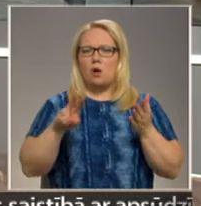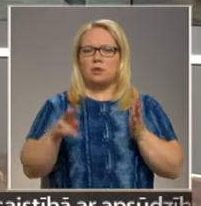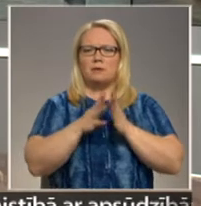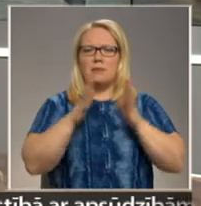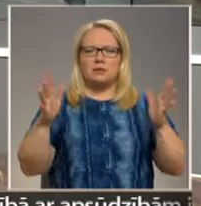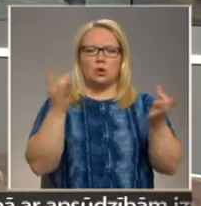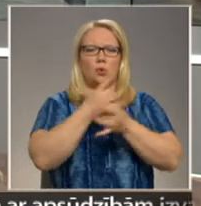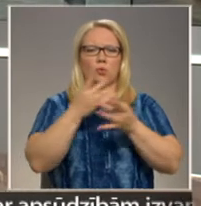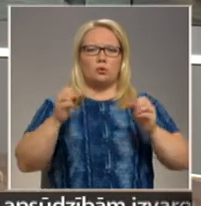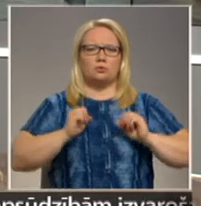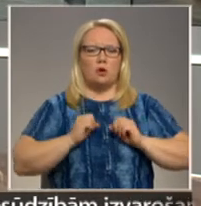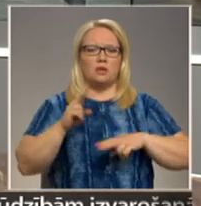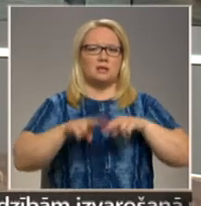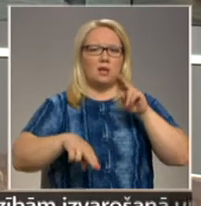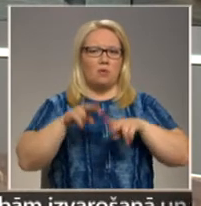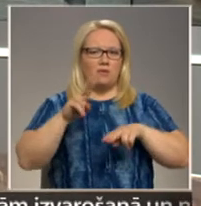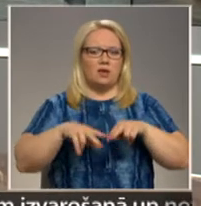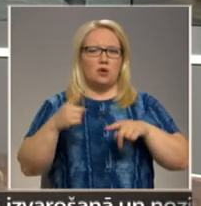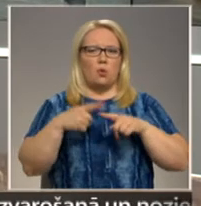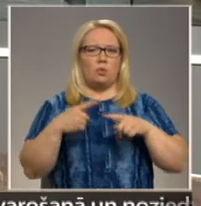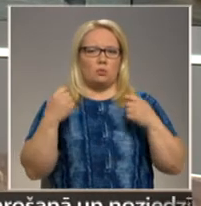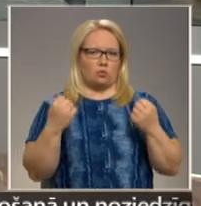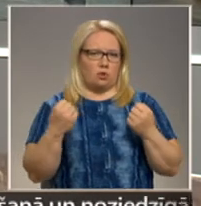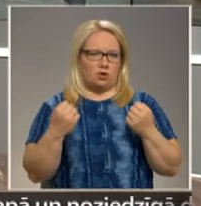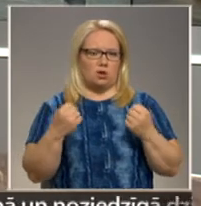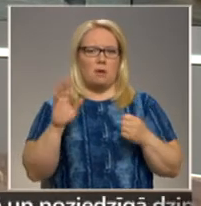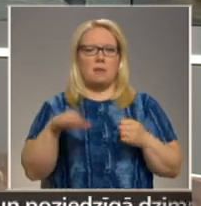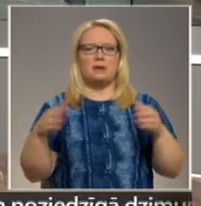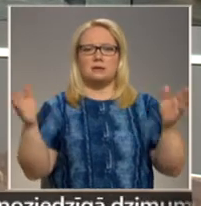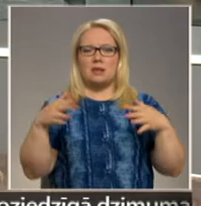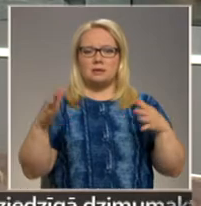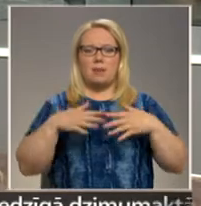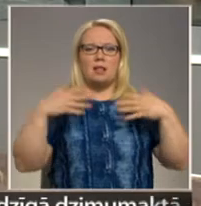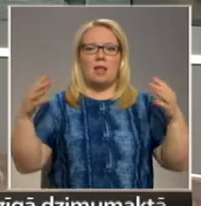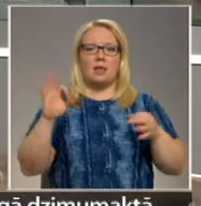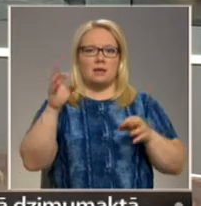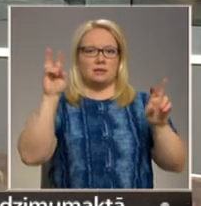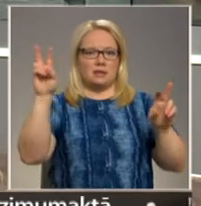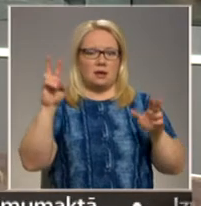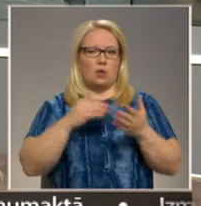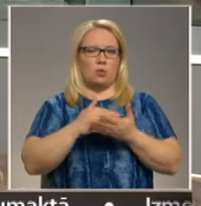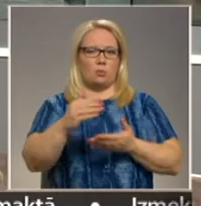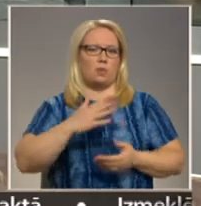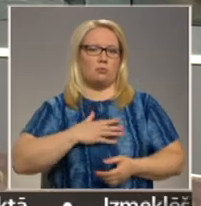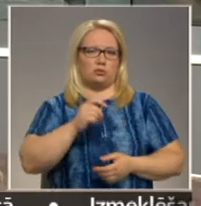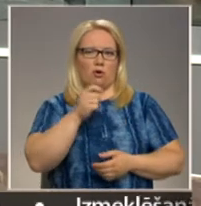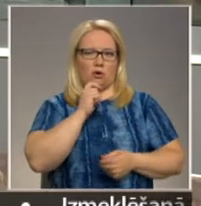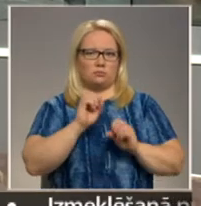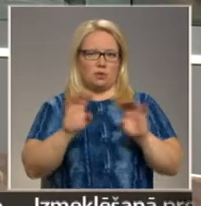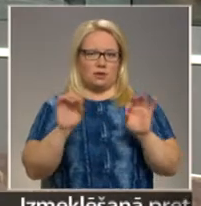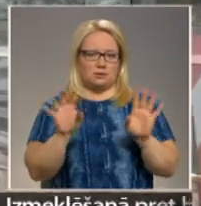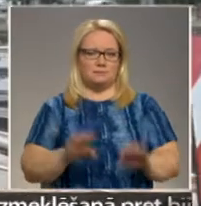milzīgu kultūras un sporta celtņu būvniecību un uzturēšanu. Par sanāksmi Lielajā dzintarā turpina Jānis Broģis.